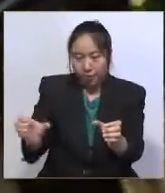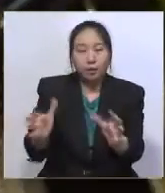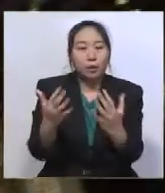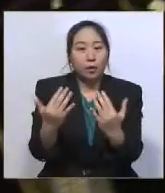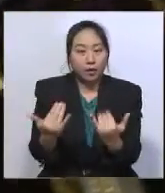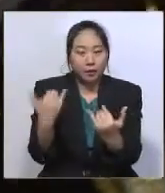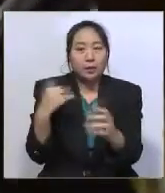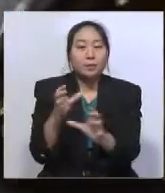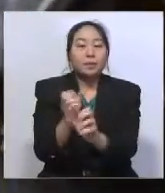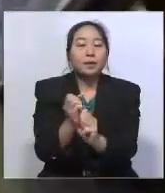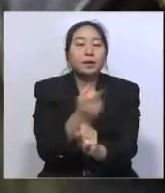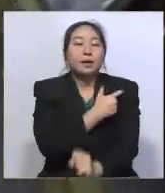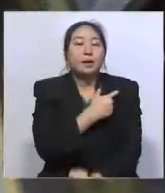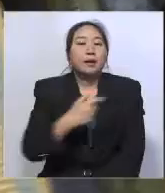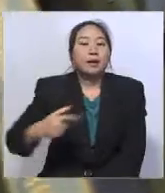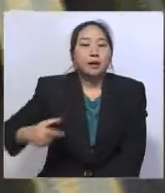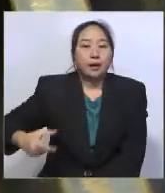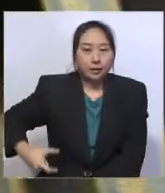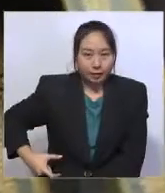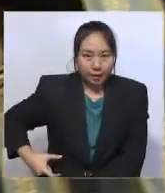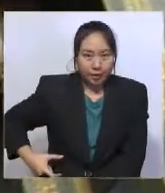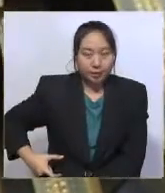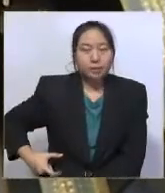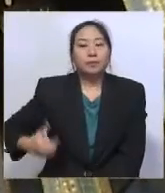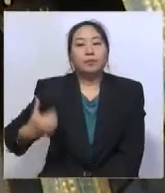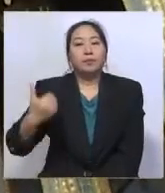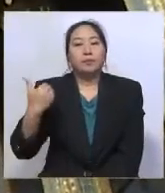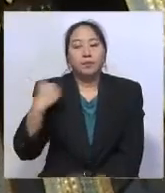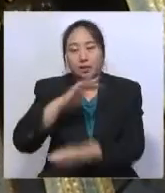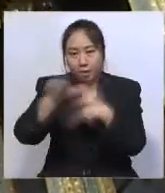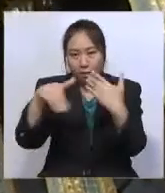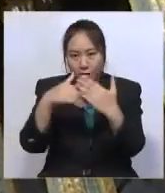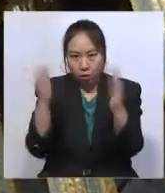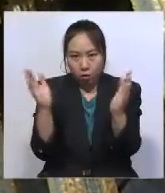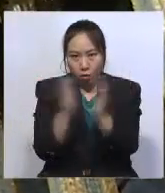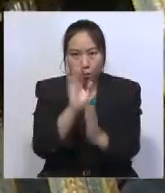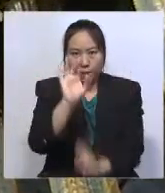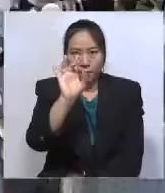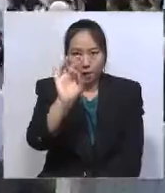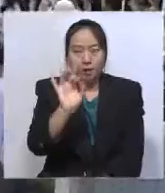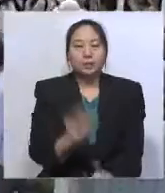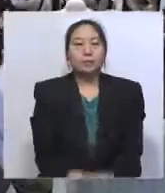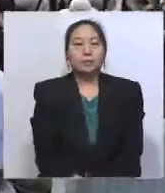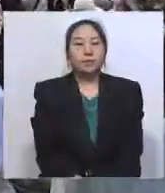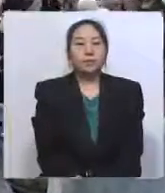พระบรมรูปพระมหากษัตริย์พระบรมราชจักรีวงศ์รวม8พระองค์ค่ะ